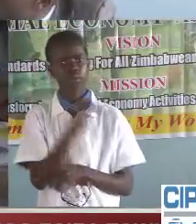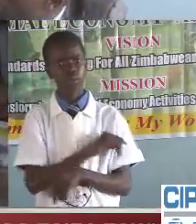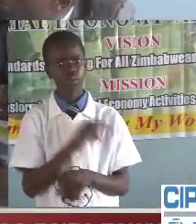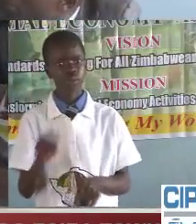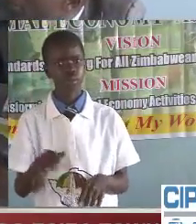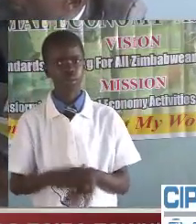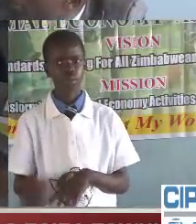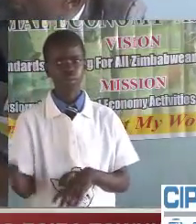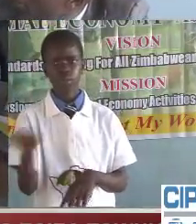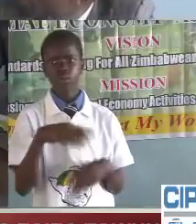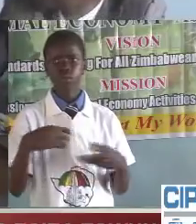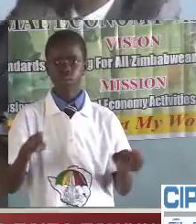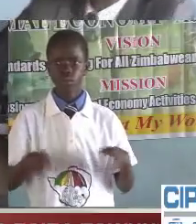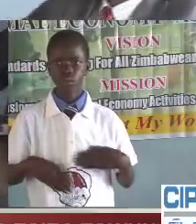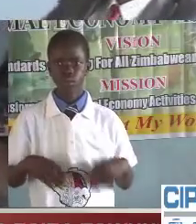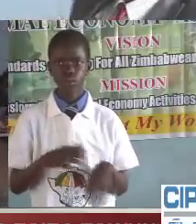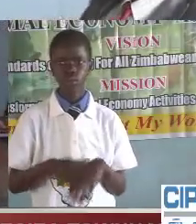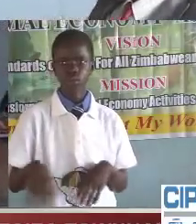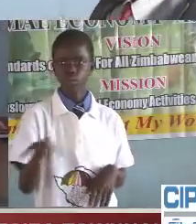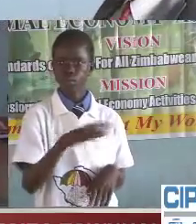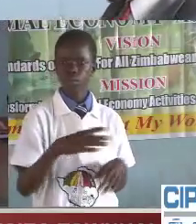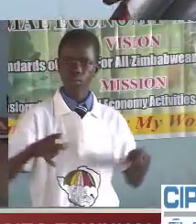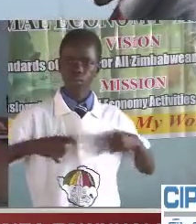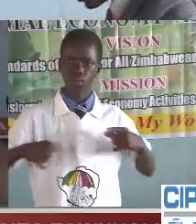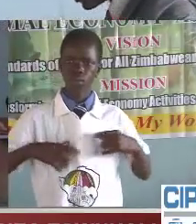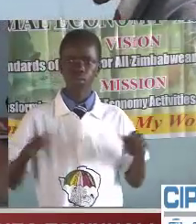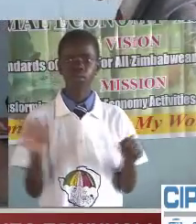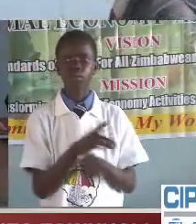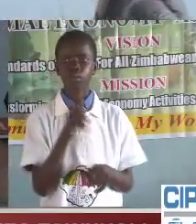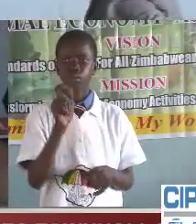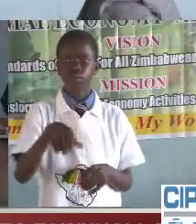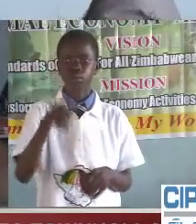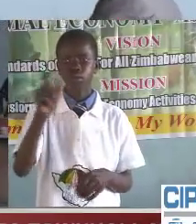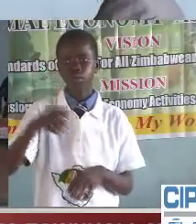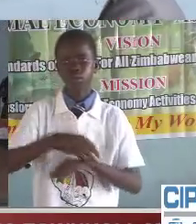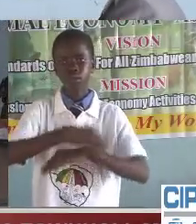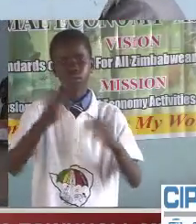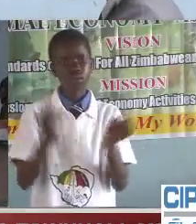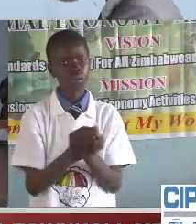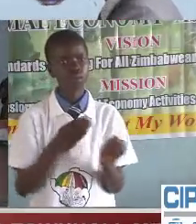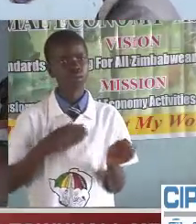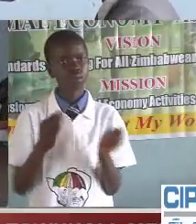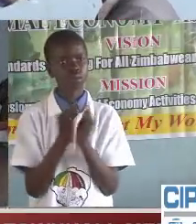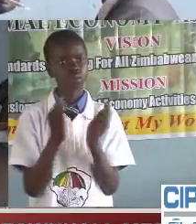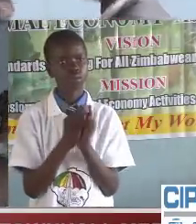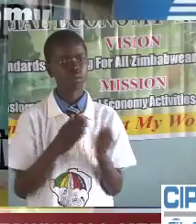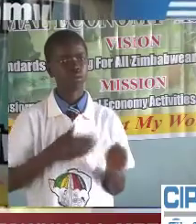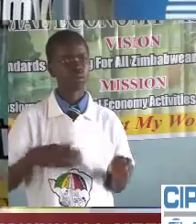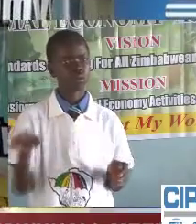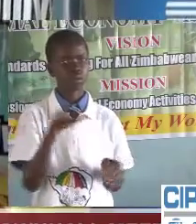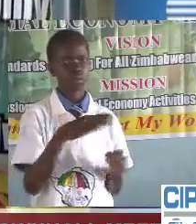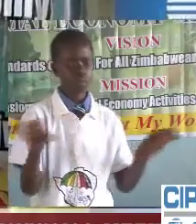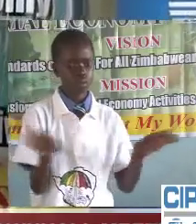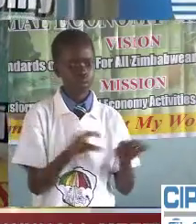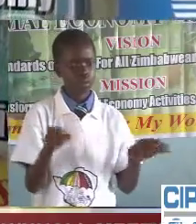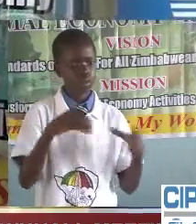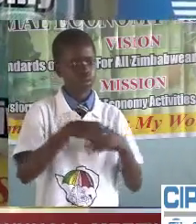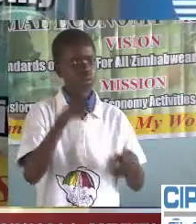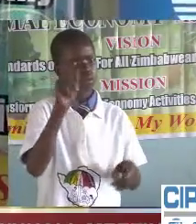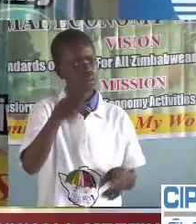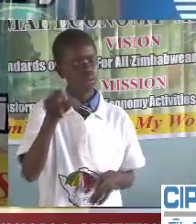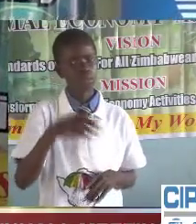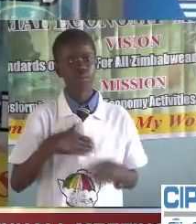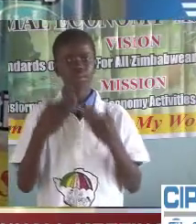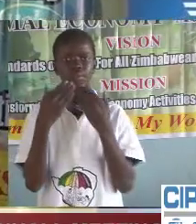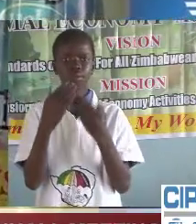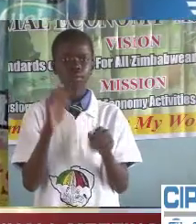being streamed live SLY Media Productions Facebook, saka vese vari kutibata paFacebook ndoda kutendai chaizvo.